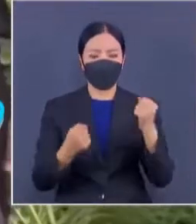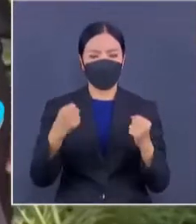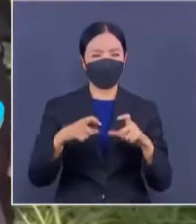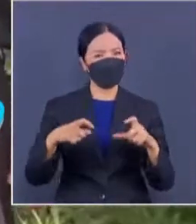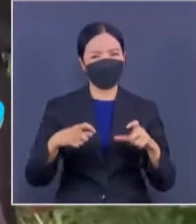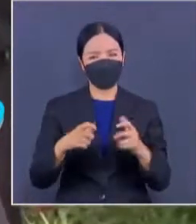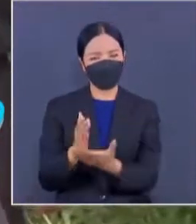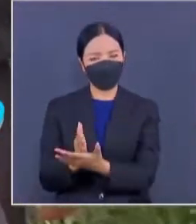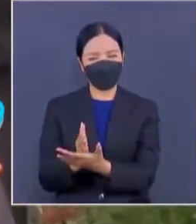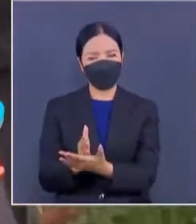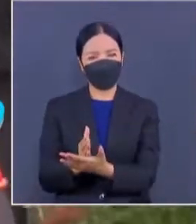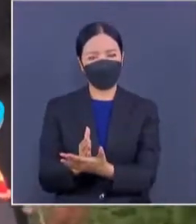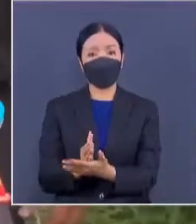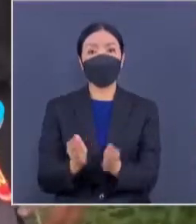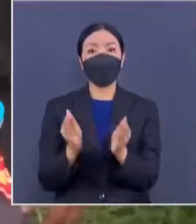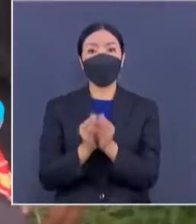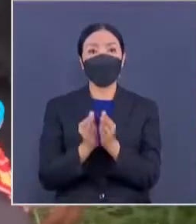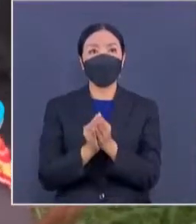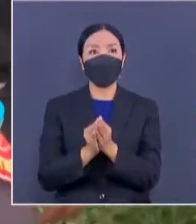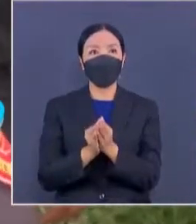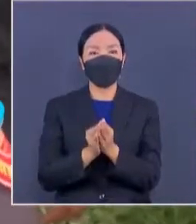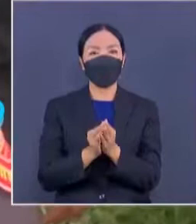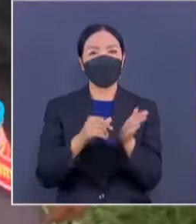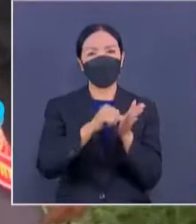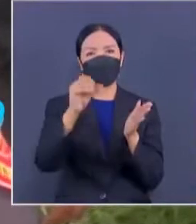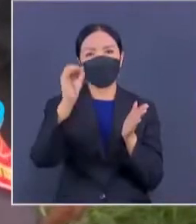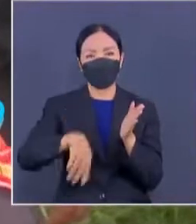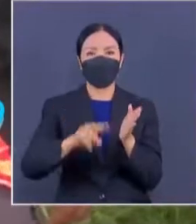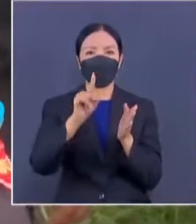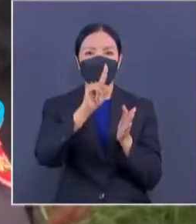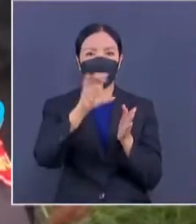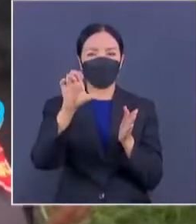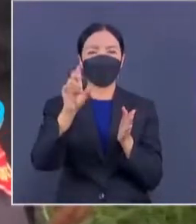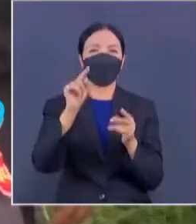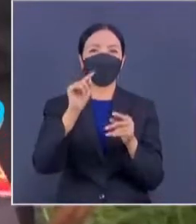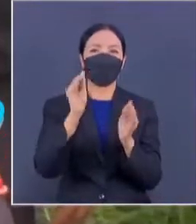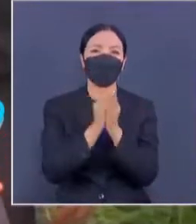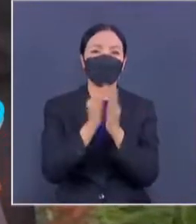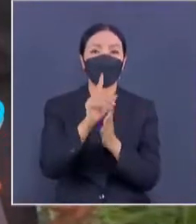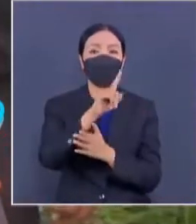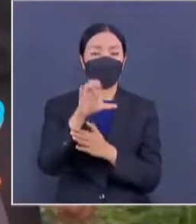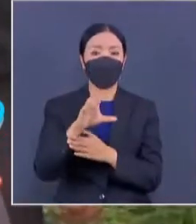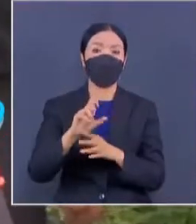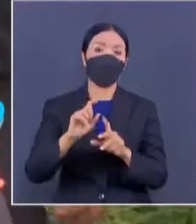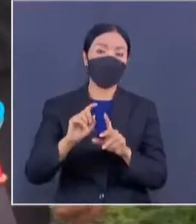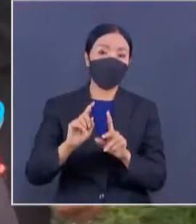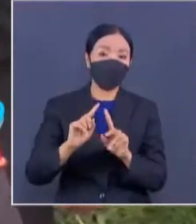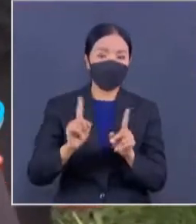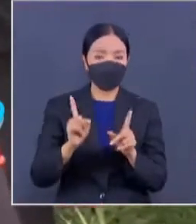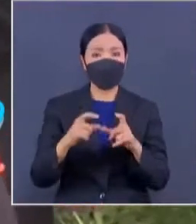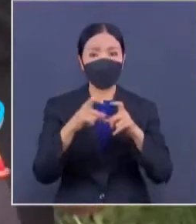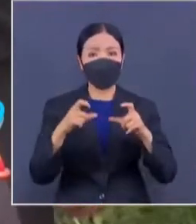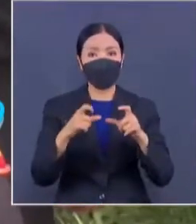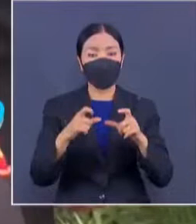าธารณะพร้อมกับตัดคะแนน100คะแนนเต็มครับส่วนจะถึงขั้นว่าจะมีการเพิกถอนใบอนุญาตหรือไม่เห็นว่า